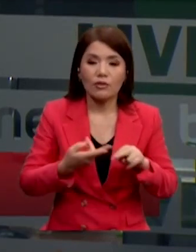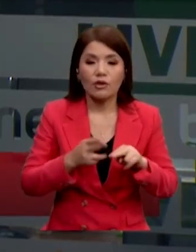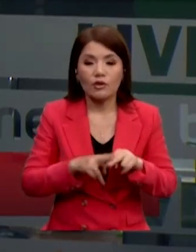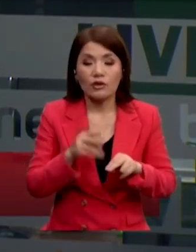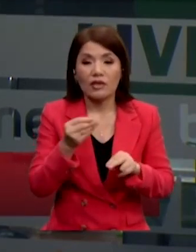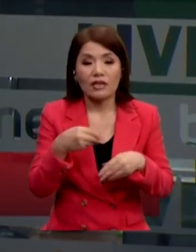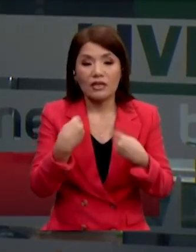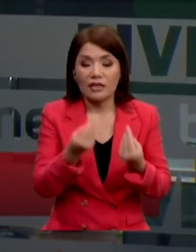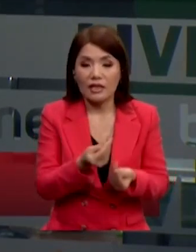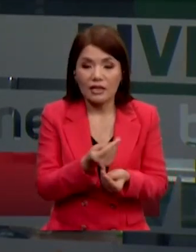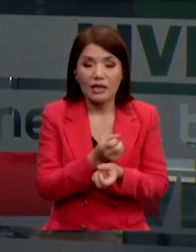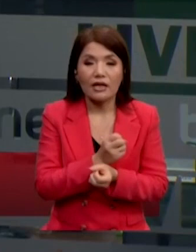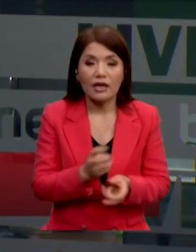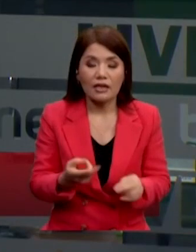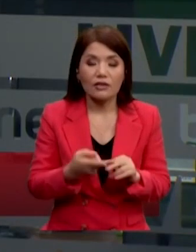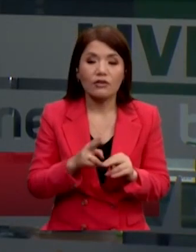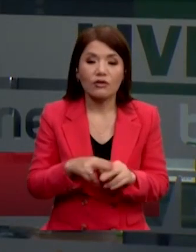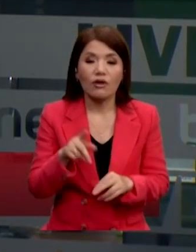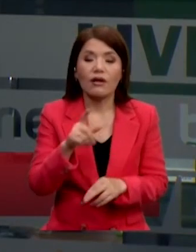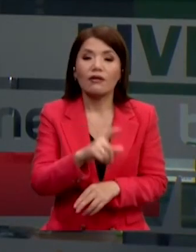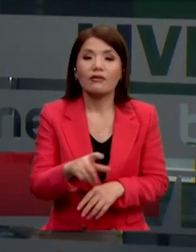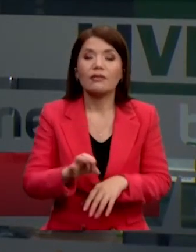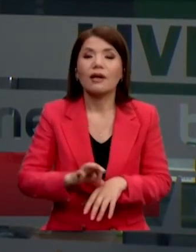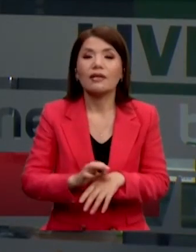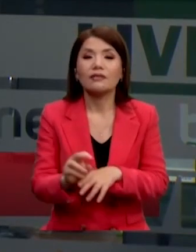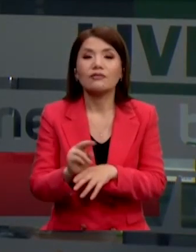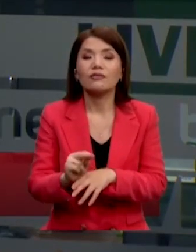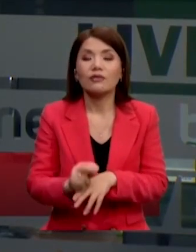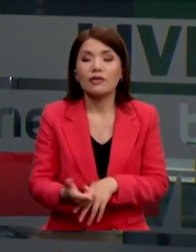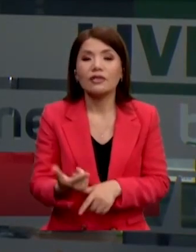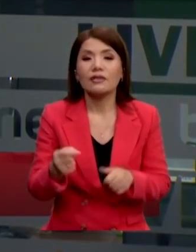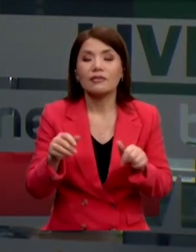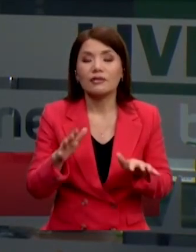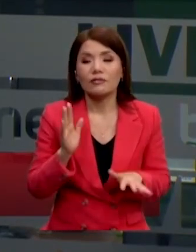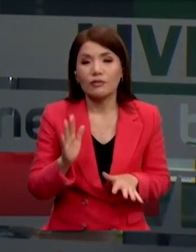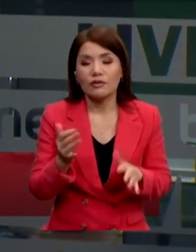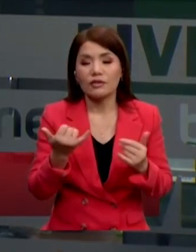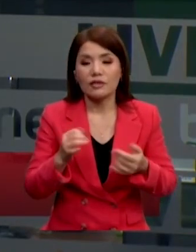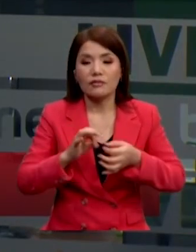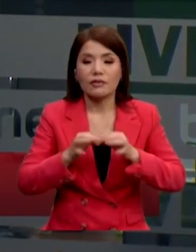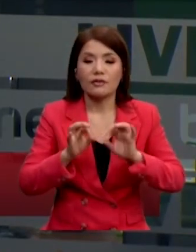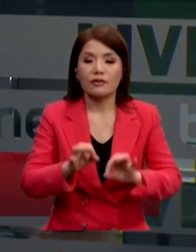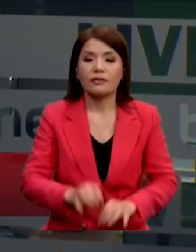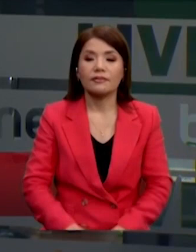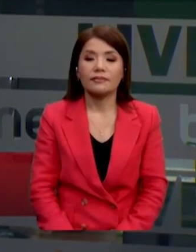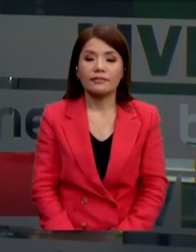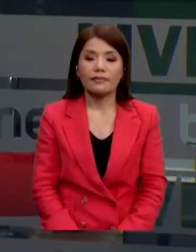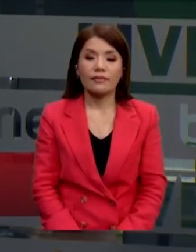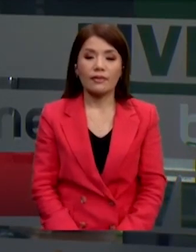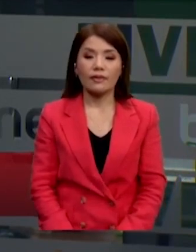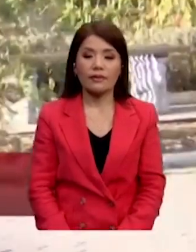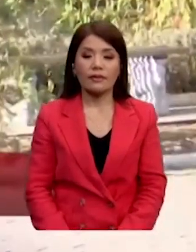қаражат бермегені ме? Енді пациенттер қайда барып ем-дом алады? Тақырыпты алматылық әріптесім Марнат Дүйсен зерттеп көрді.